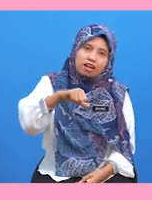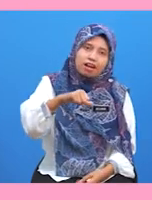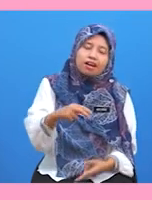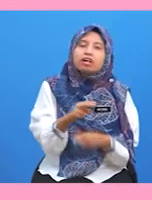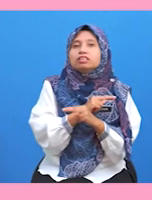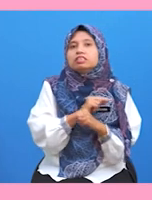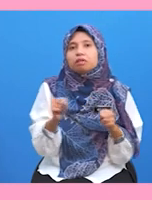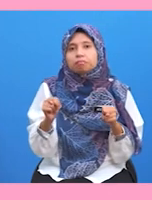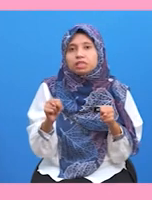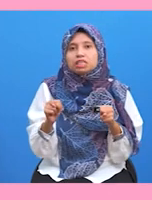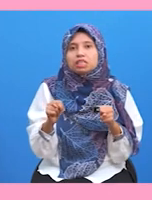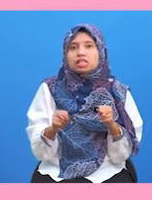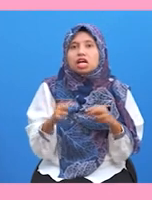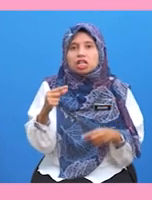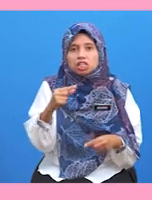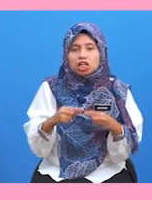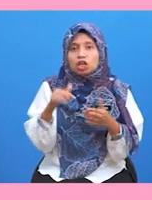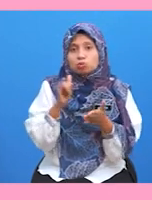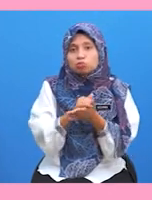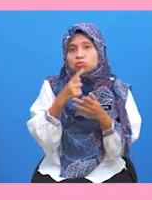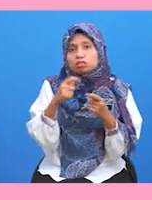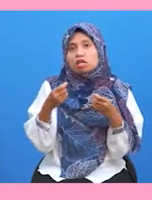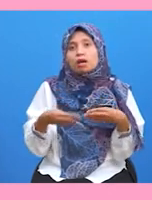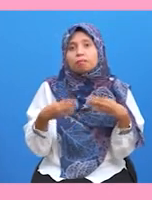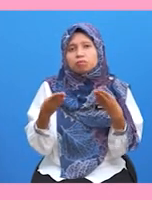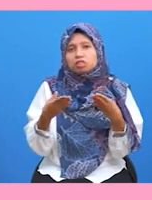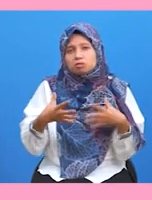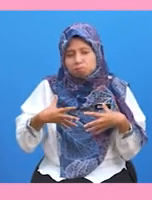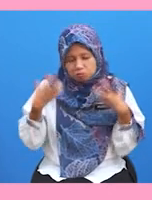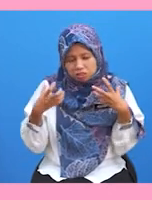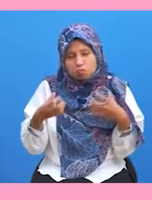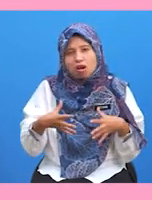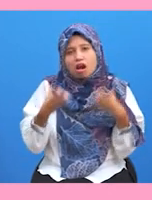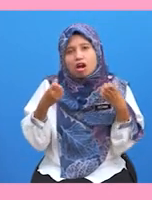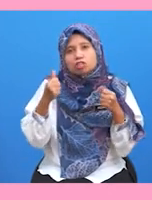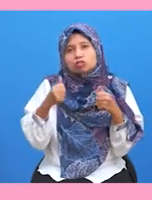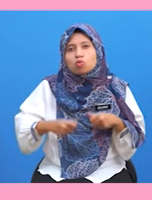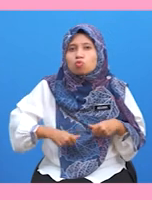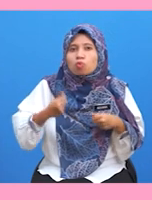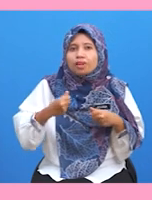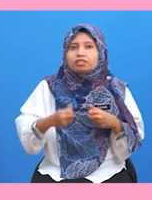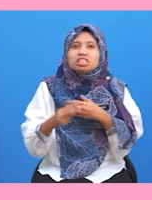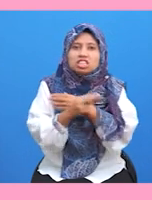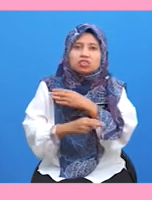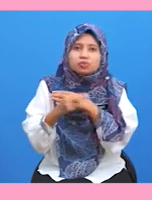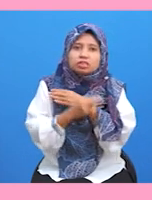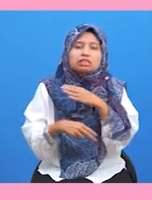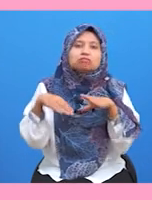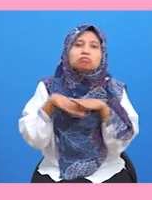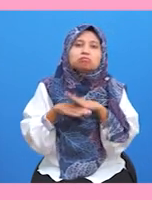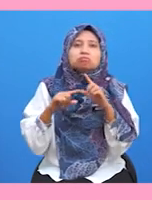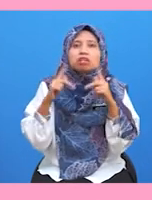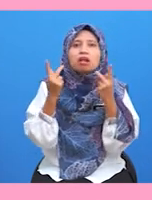Namun, gerakan tersebut telah memberikan dan membangkitkan semangat nasionalisme dalam kalangan penduduk